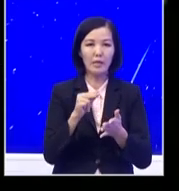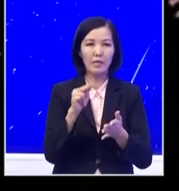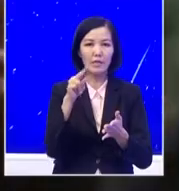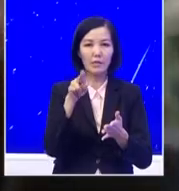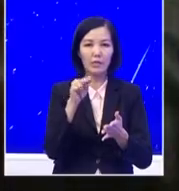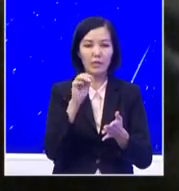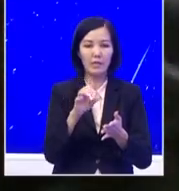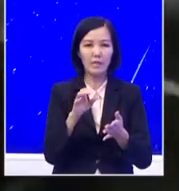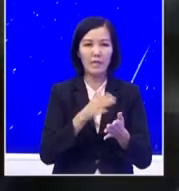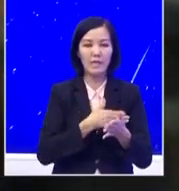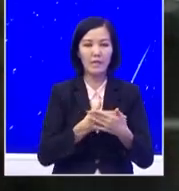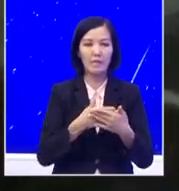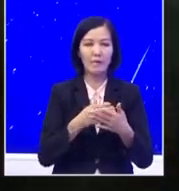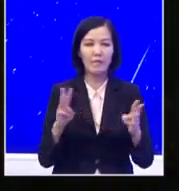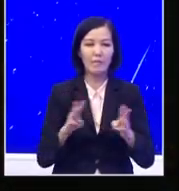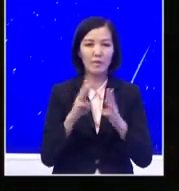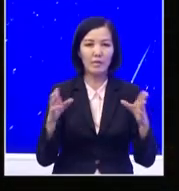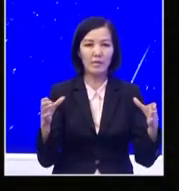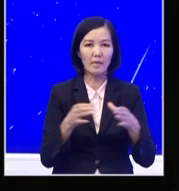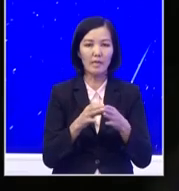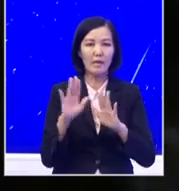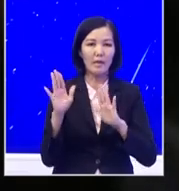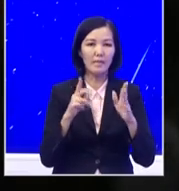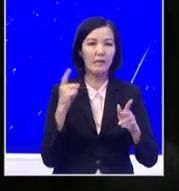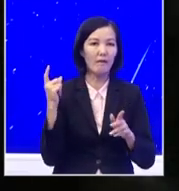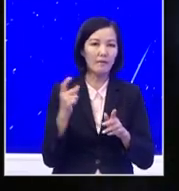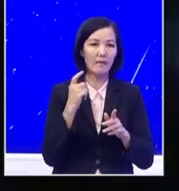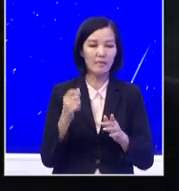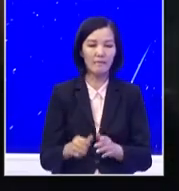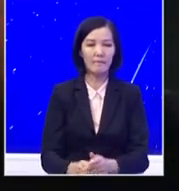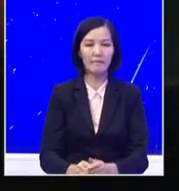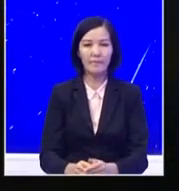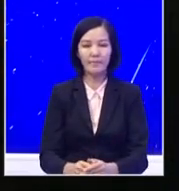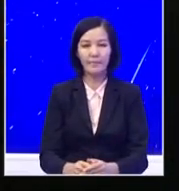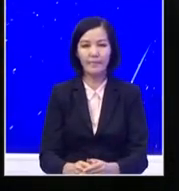ДЧС, добровольных пожарных формирований и лесных хозяйств.